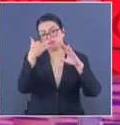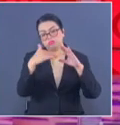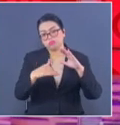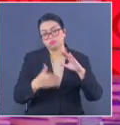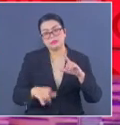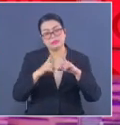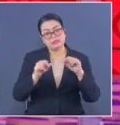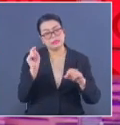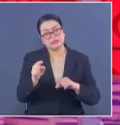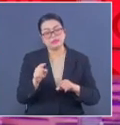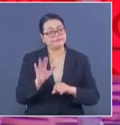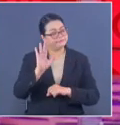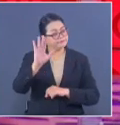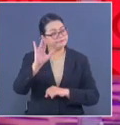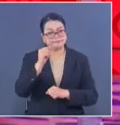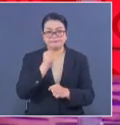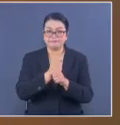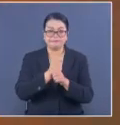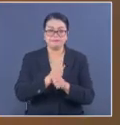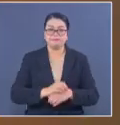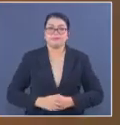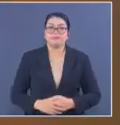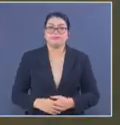ะเรื่องแบบนี้เขาอย่าหาทำนะครับ